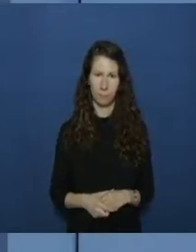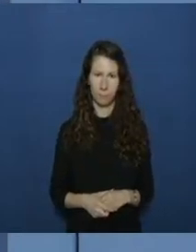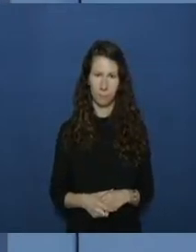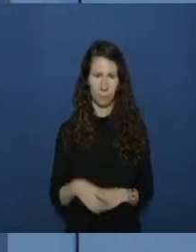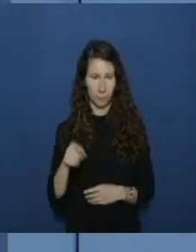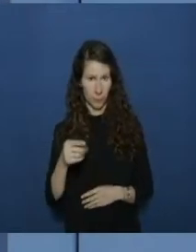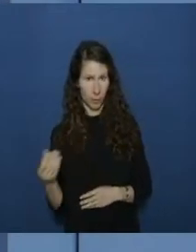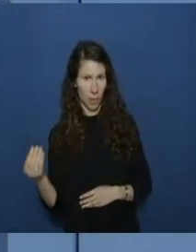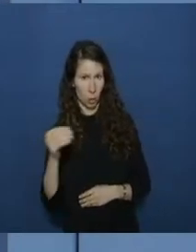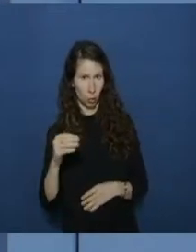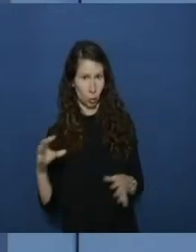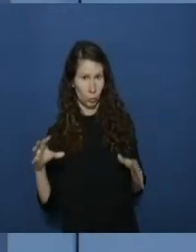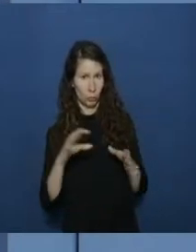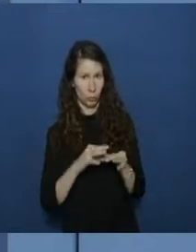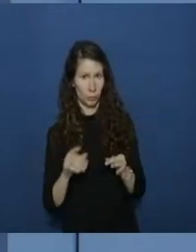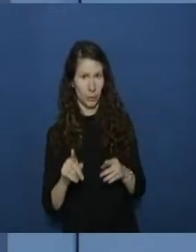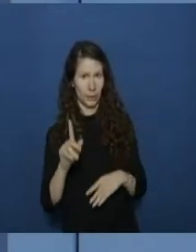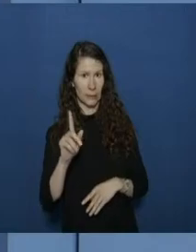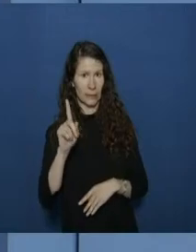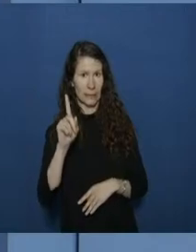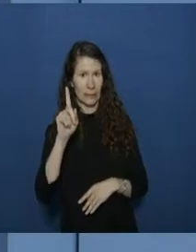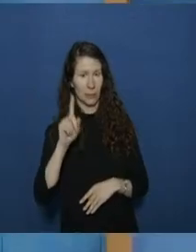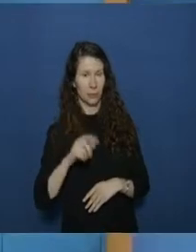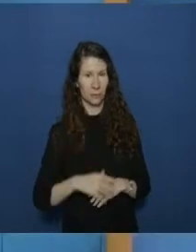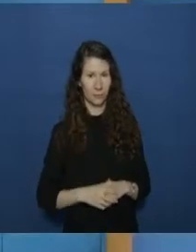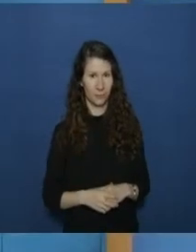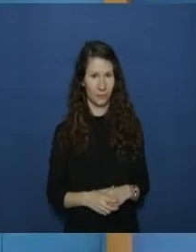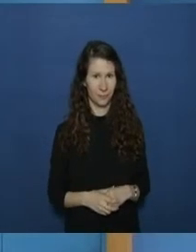Wollten Sie dazu fragen? Sie sahen gerade so aus.